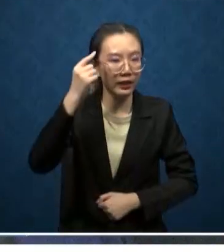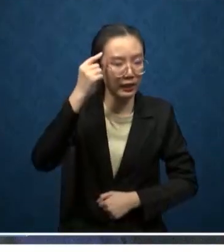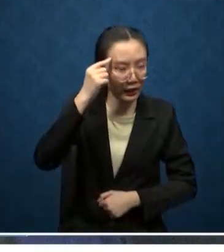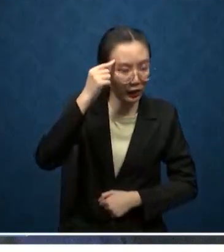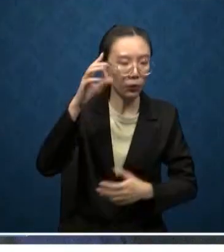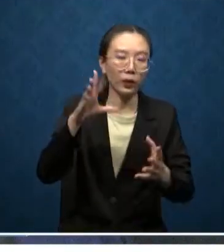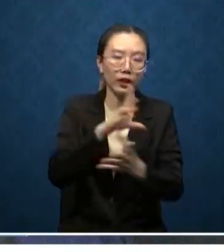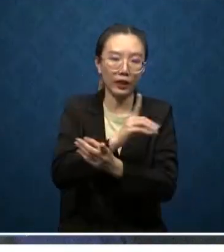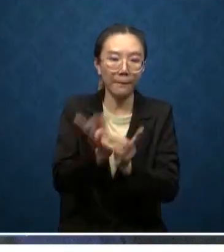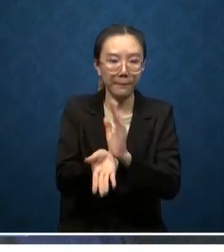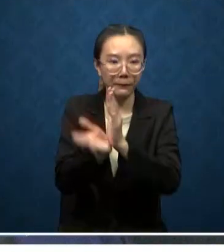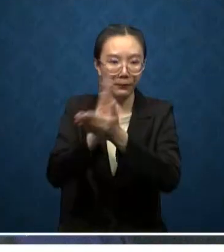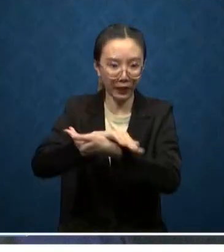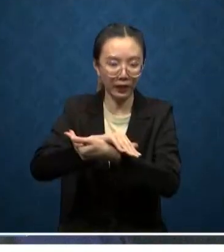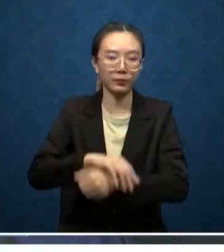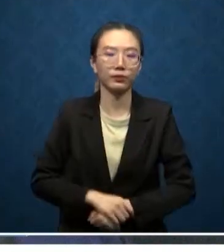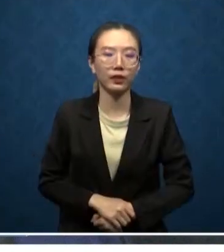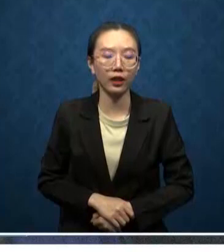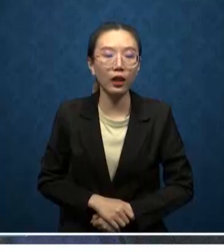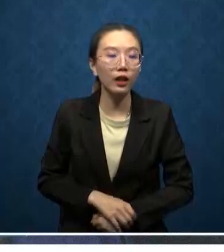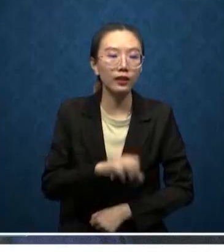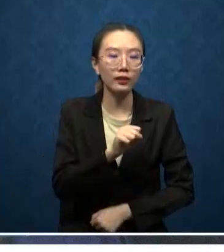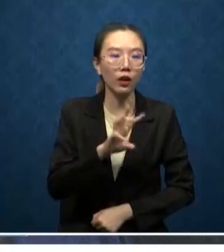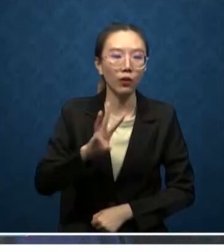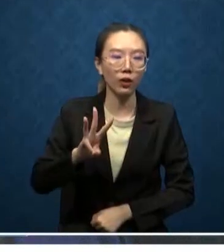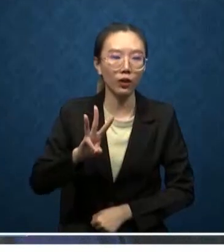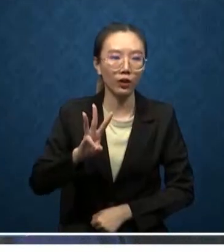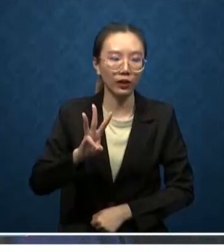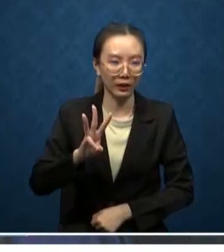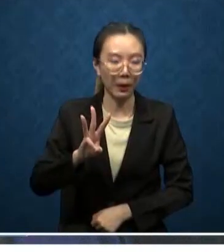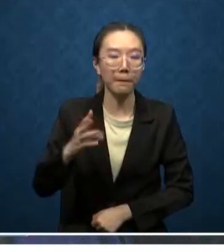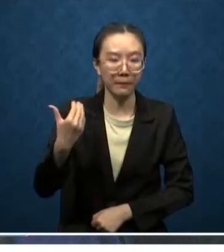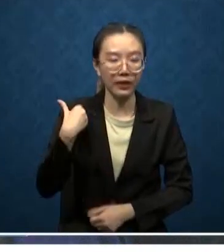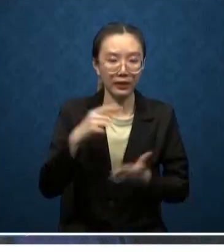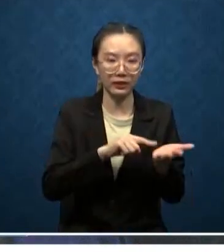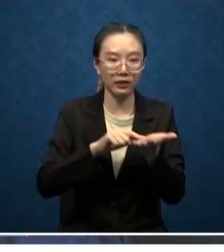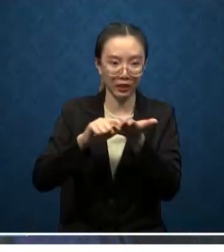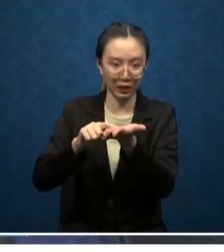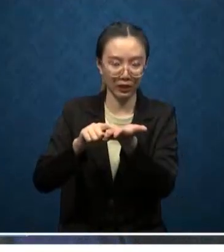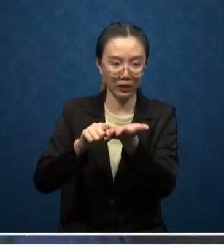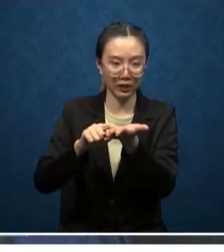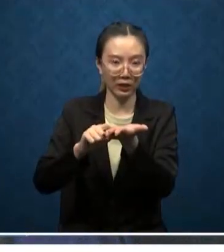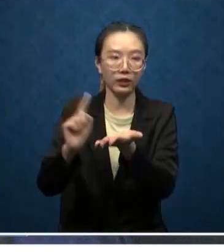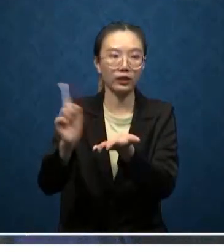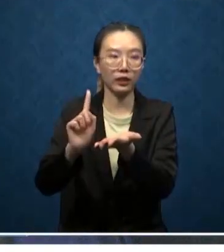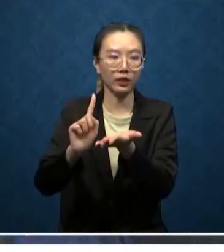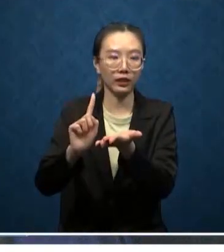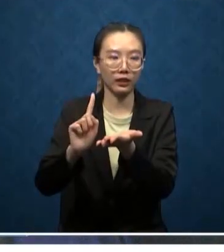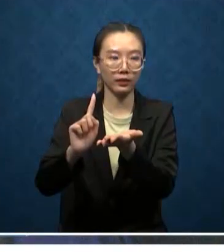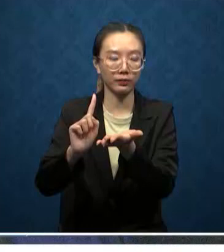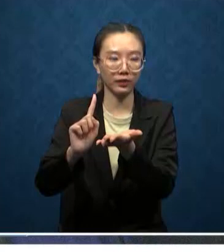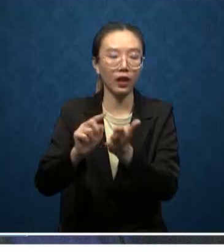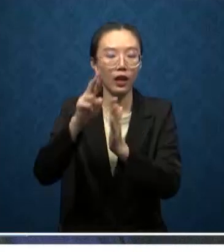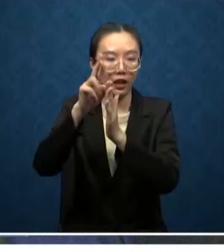วัฒนธรรมค่ะทางวุฒิสภาเนี่ยนะคะเราเคยเสนอให้นำ